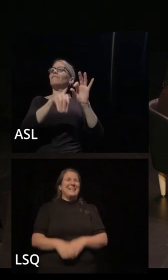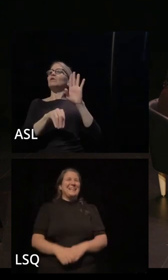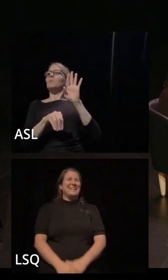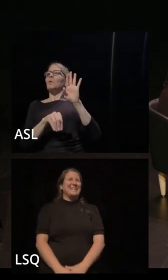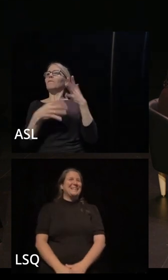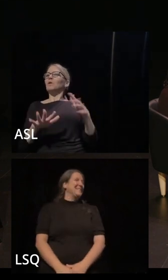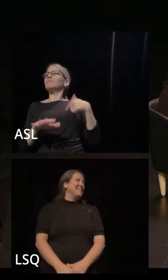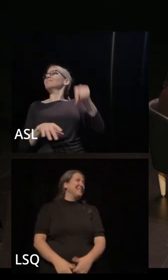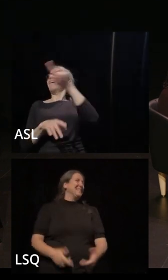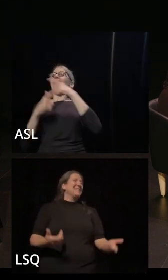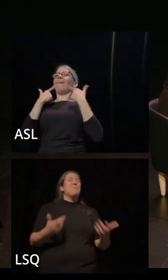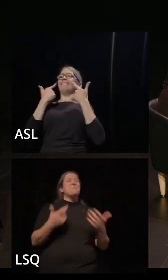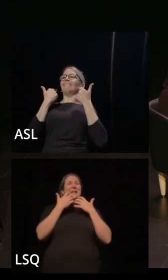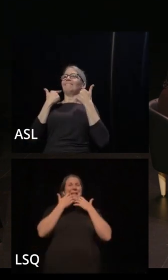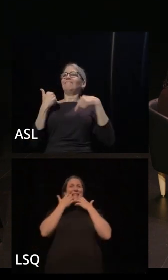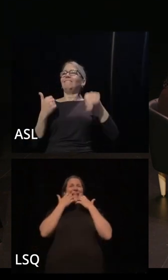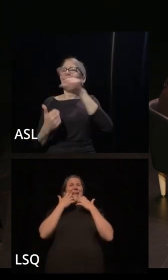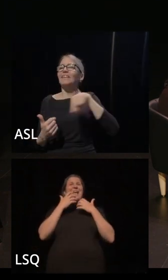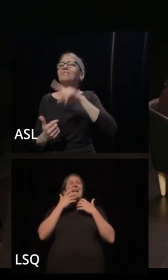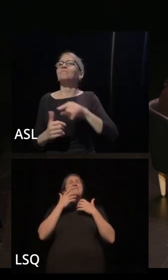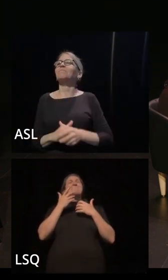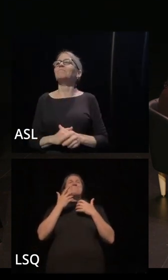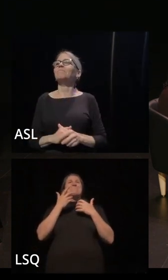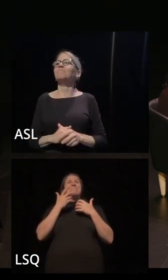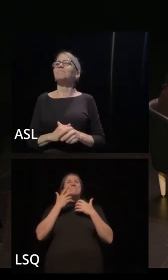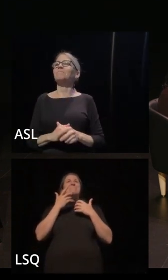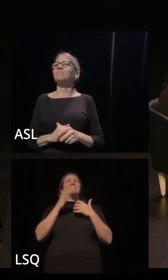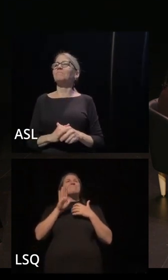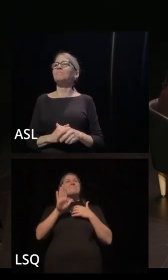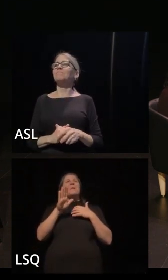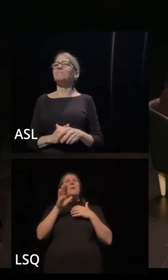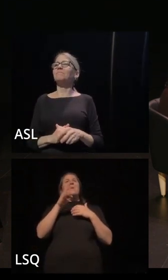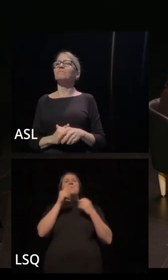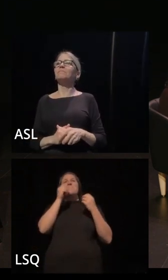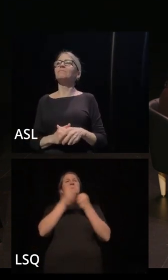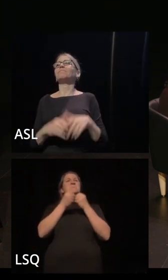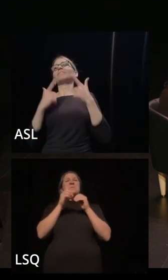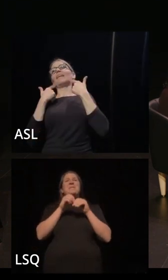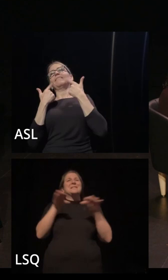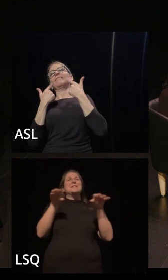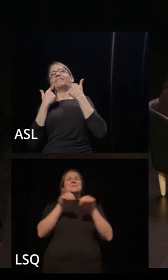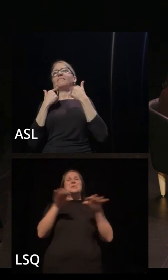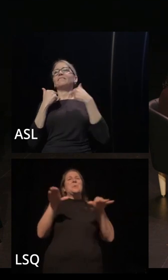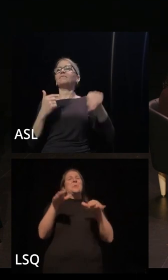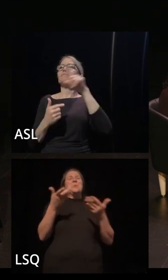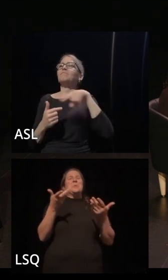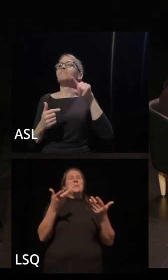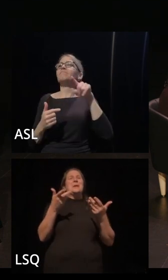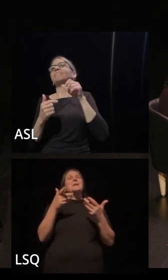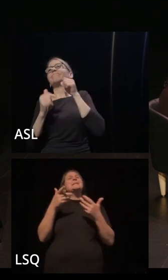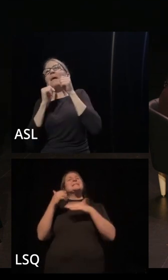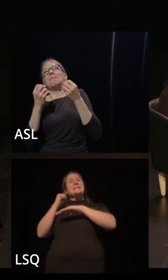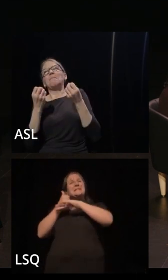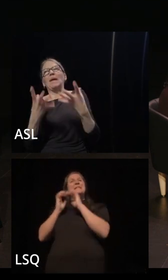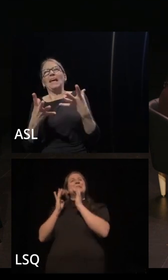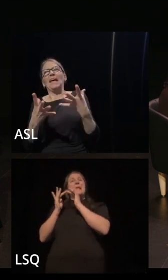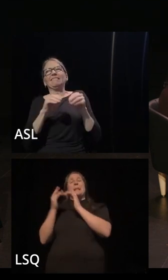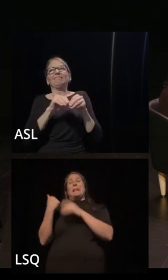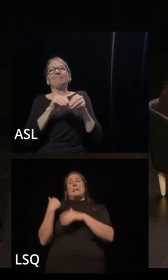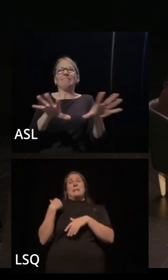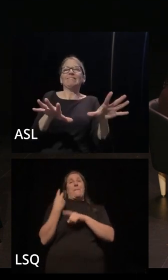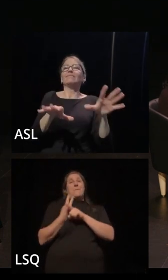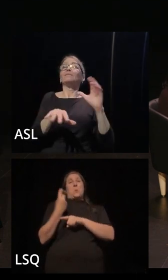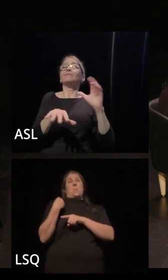en vue du 22 juillet parce que j'approche, mais j'ai pas diffusé beaucoup, puis j'ai un site web aussi que j'ai mis en ligne il